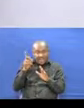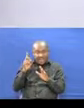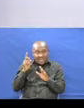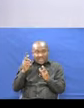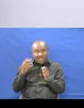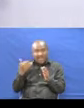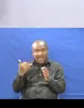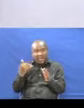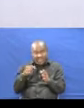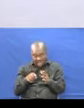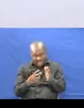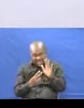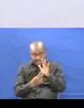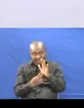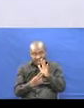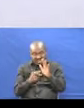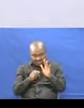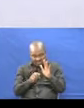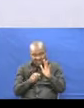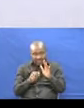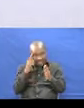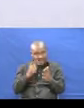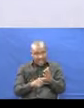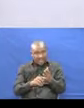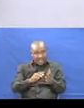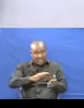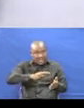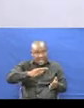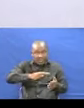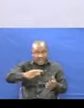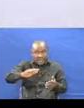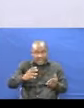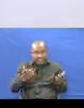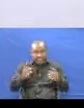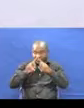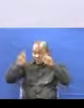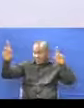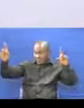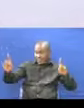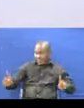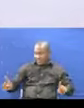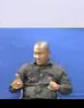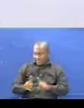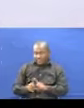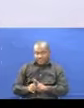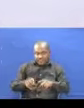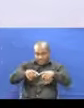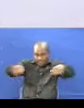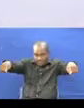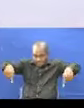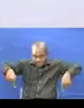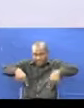Hili si ndio shamba lake mzee Cheko jamani? Lipo namna hii. Ili shamba lina